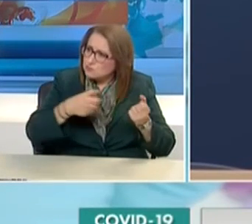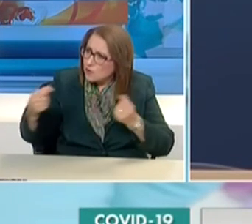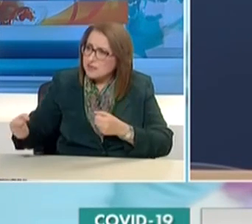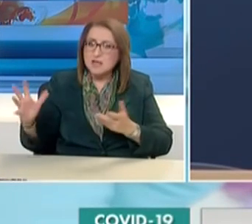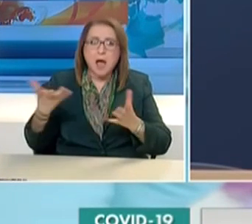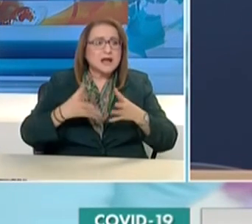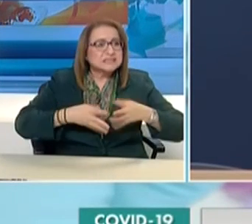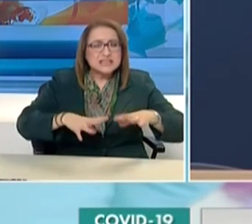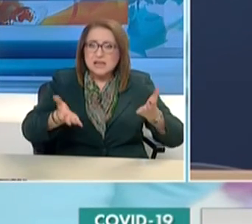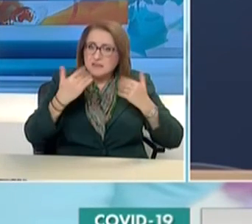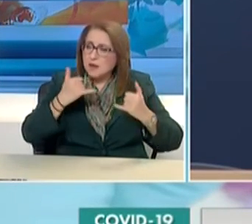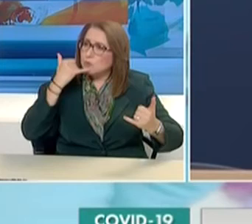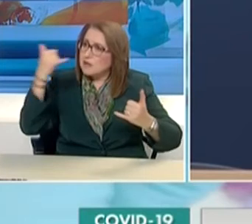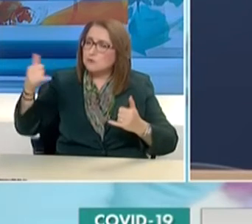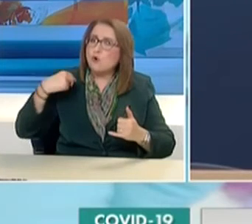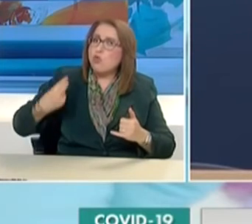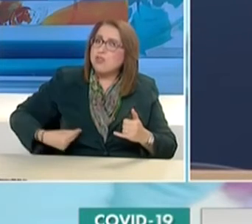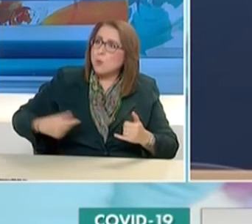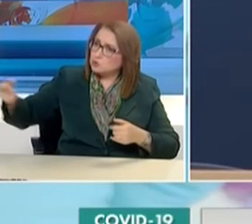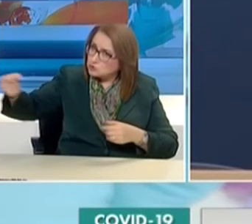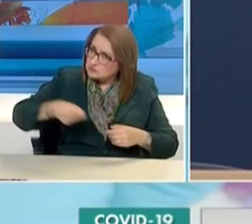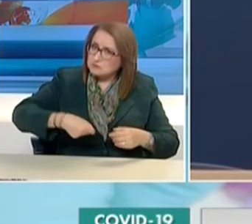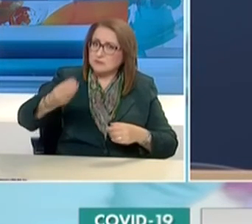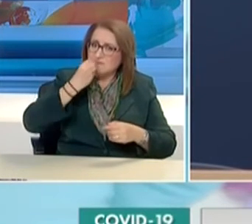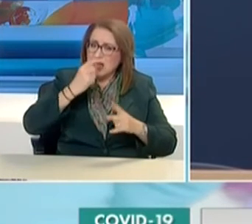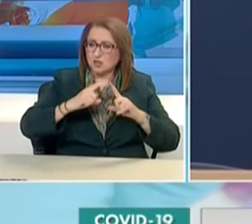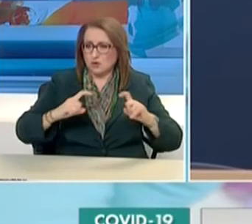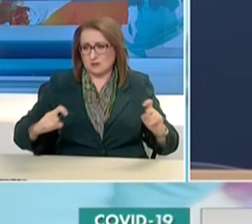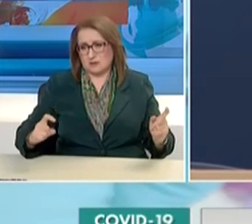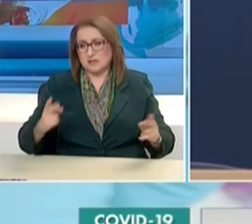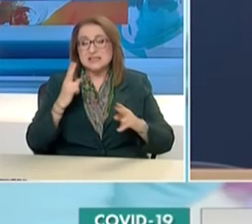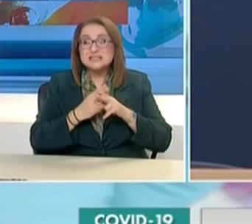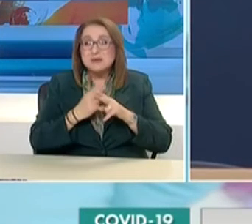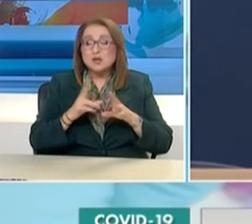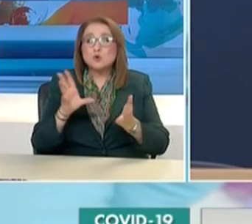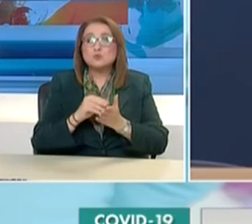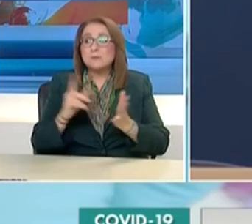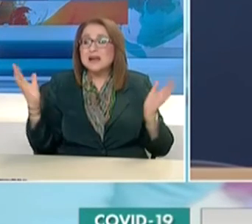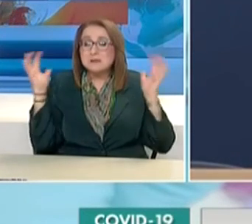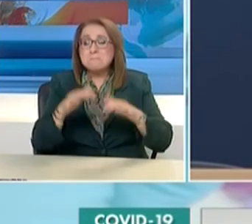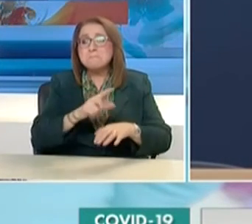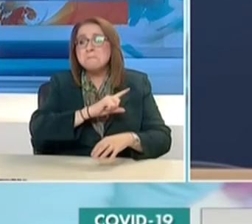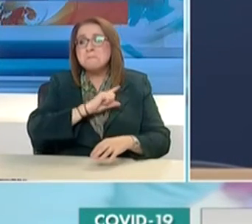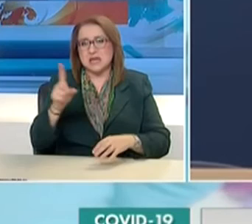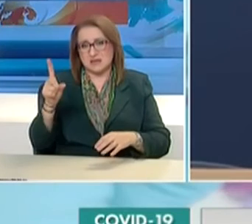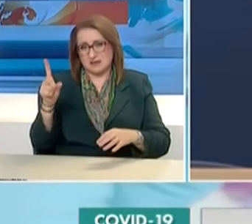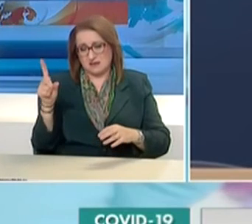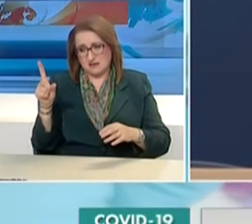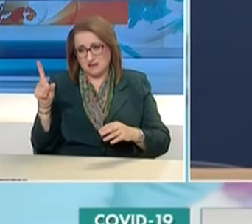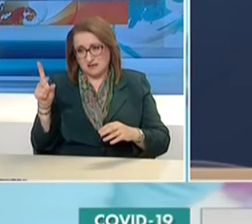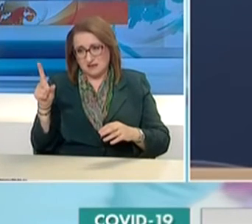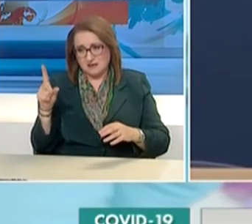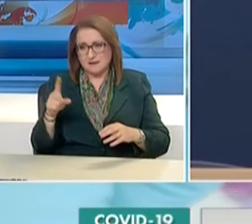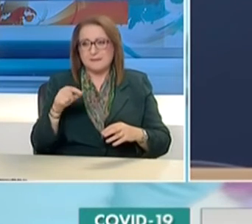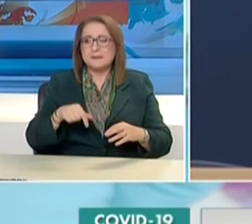μια βοήθεια. Και όταν δεν είναι αυτό δυνατόν, κατά το δυνατόν, να μην υπάρχει συνοστισμός στο σούπερ μάρκετ, έτσι. Άρα, για όλες τις περιπτώσεις